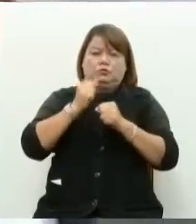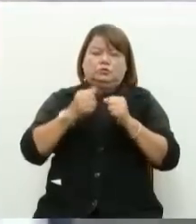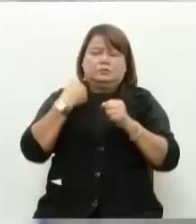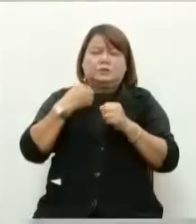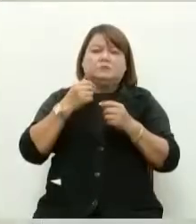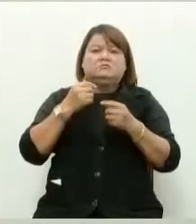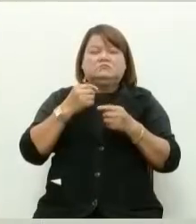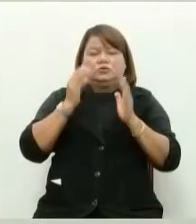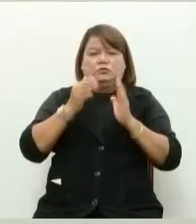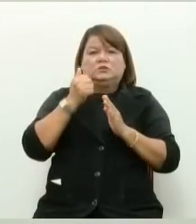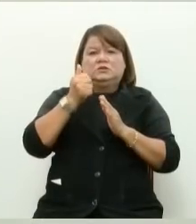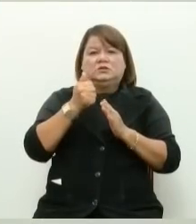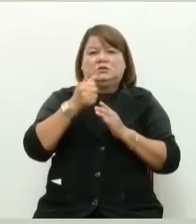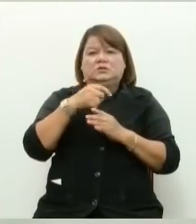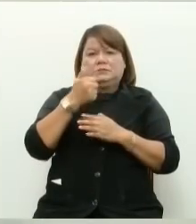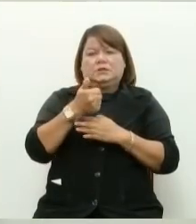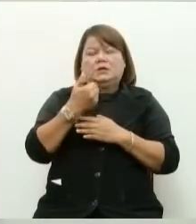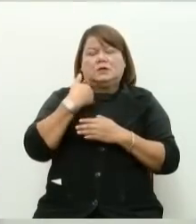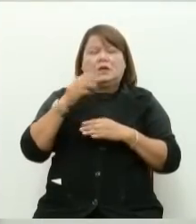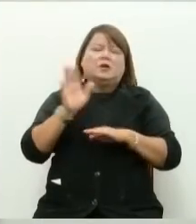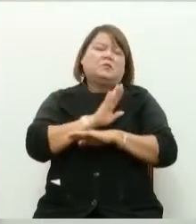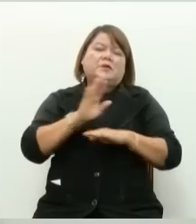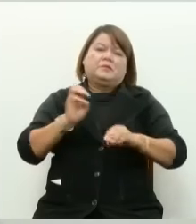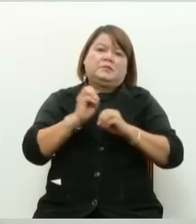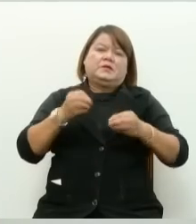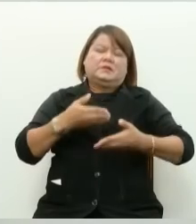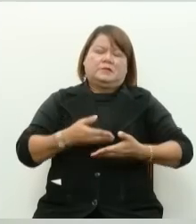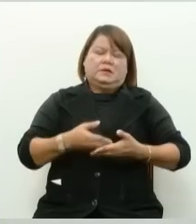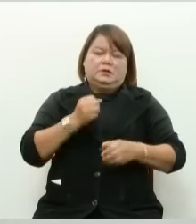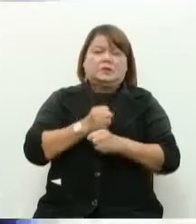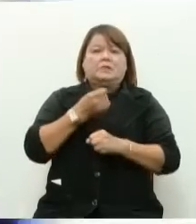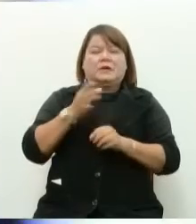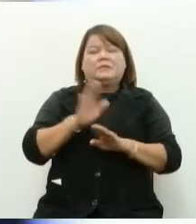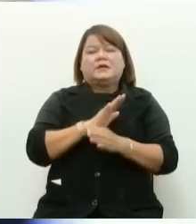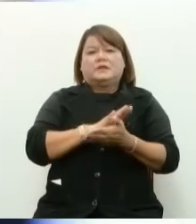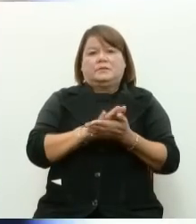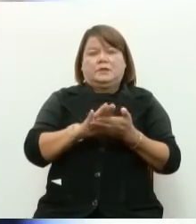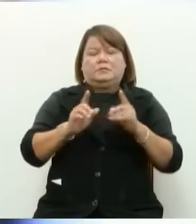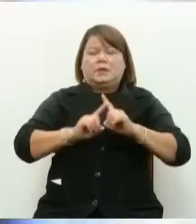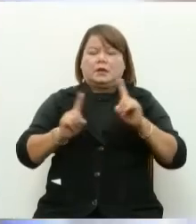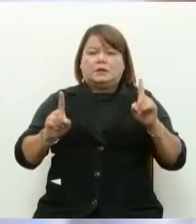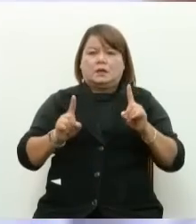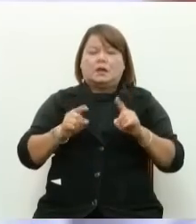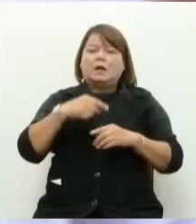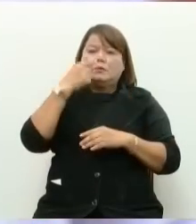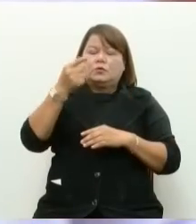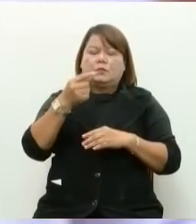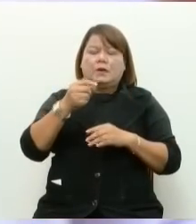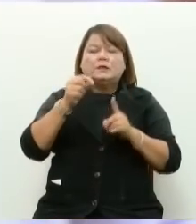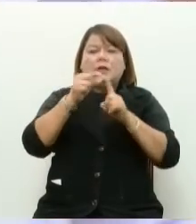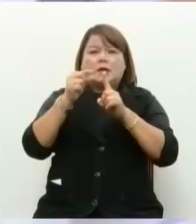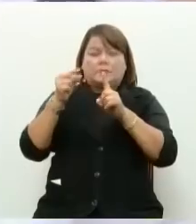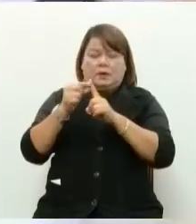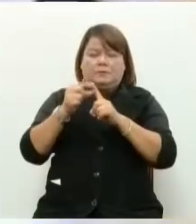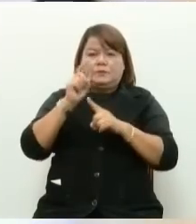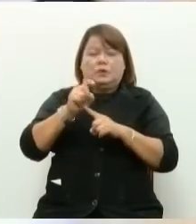ๆค่ะหากเราไม่มีสมาธินะคะเราจะทำอะไรไม่สำเร็จแม้กระทั่งในการพูดออกมาแต่ละคำ